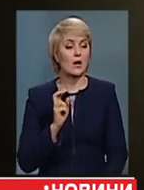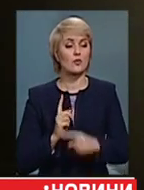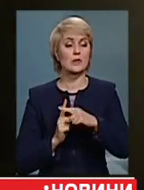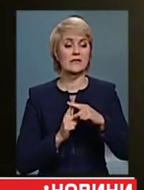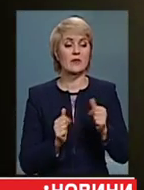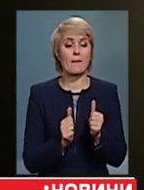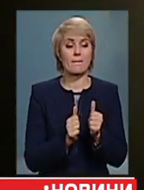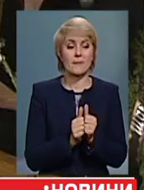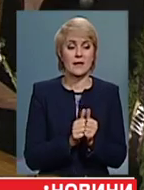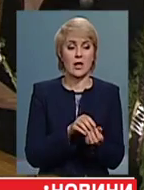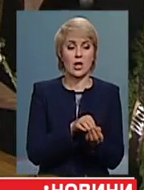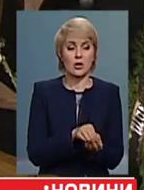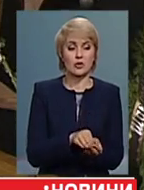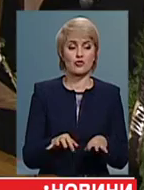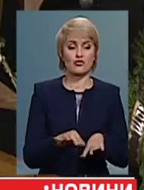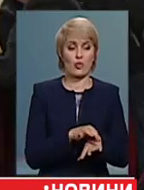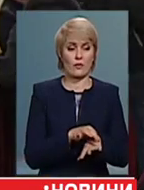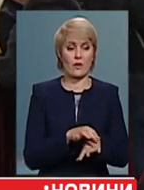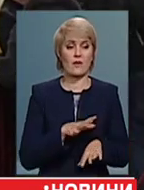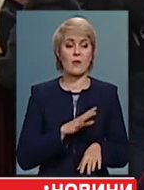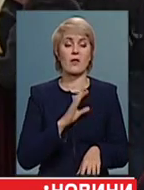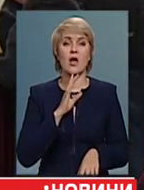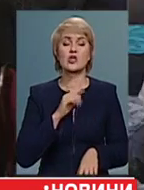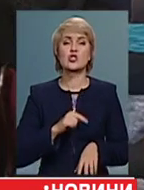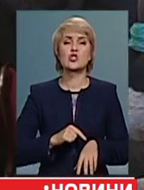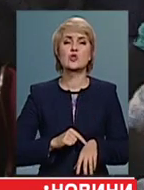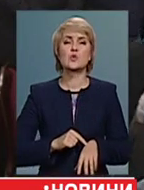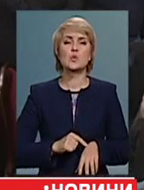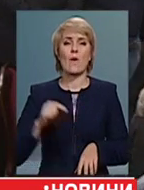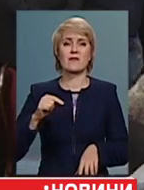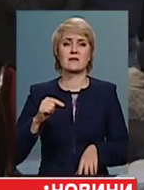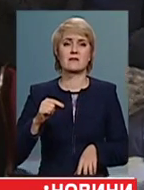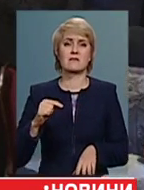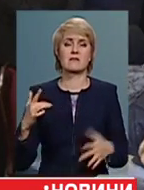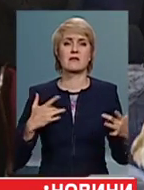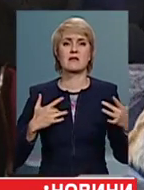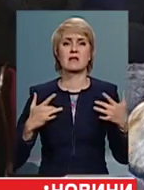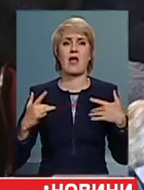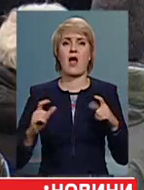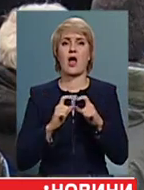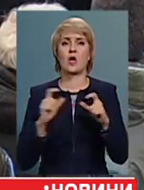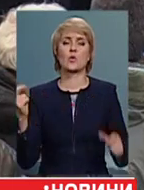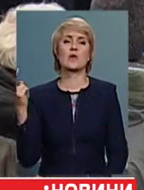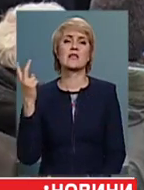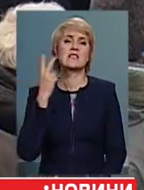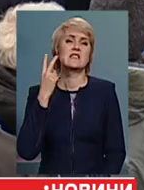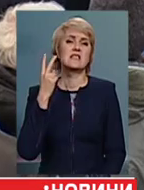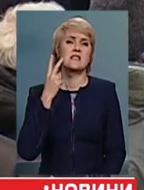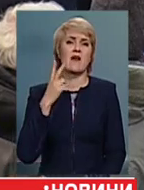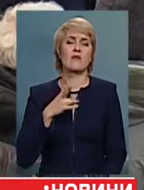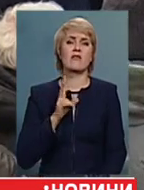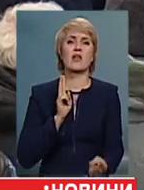чоловіком. Вона була совістю театру. І вона завжди йшла на